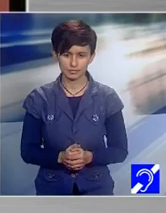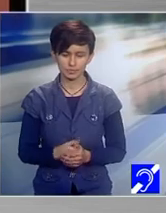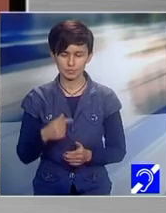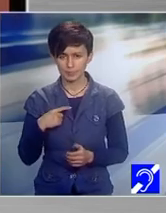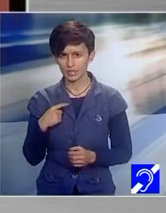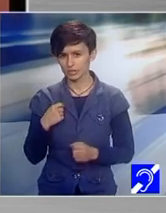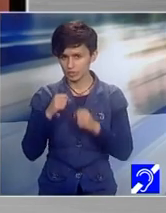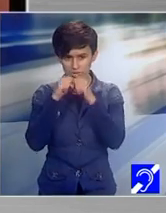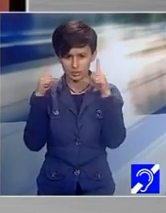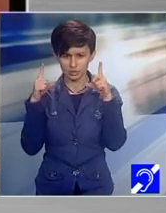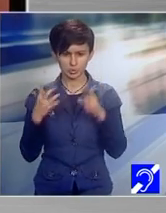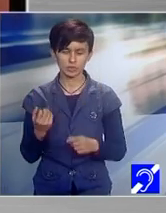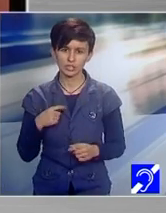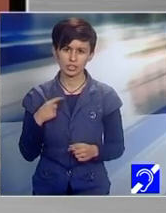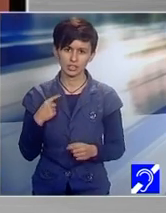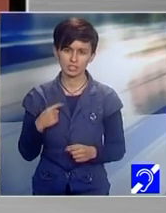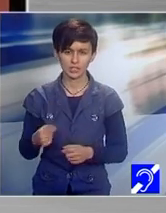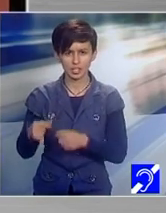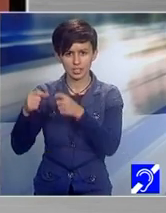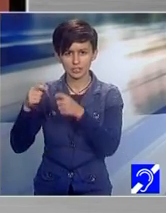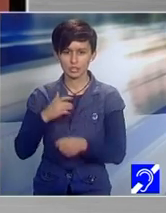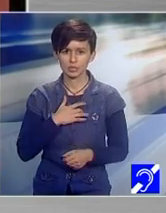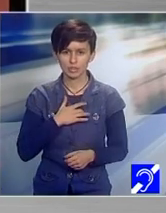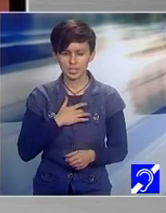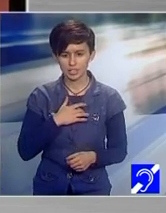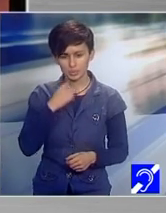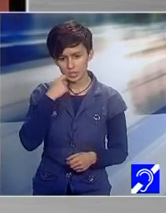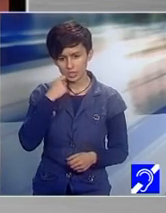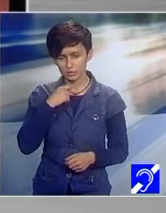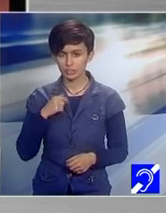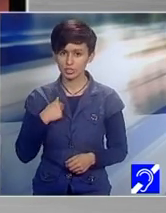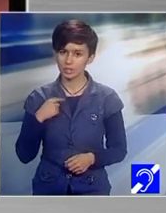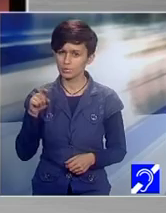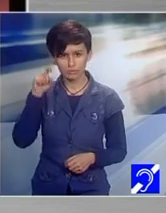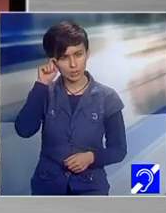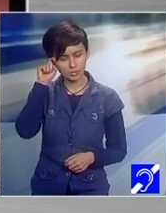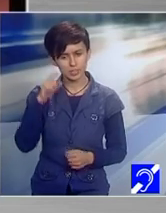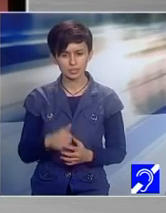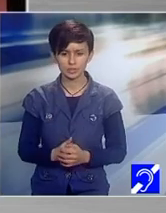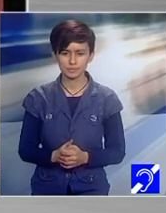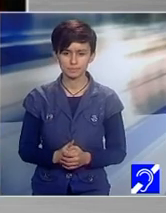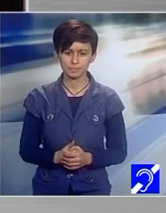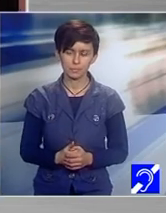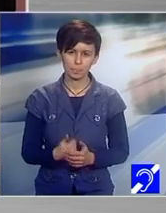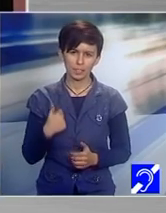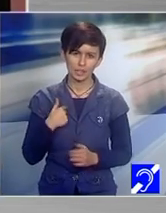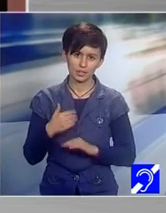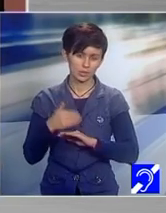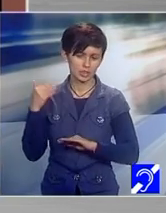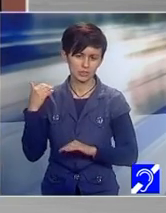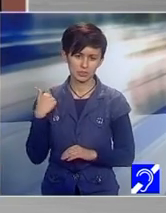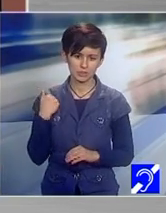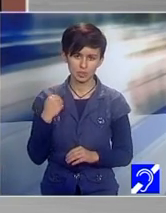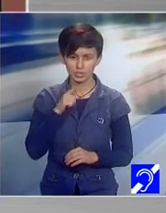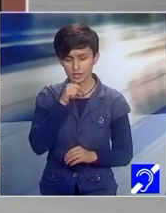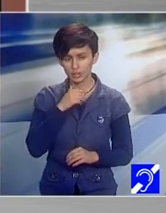ce este la Institutul Inimii din Cluj. Eu n-am crezut. Chiar am fost întrebat înainte, unde vreau să mă operez? Cluj, București sau